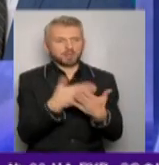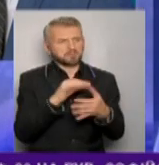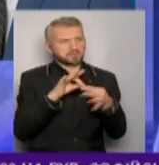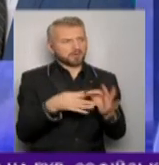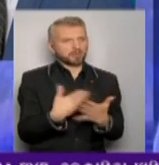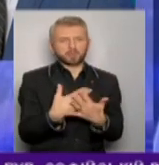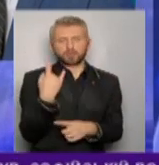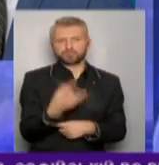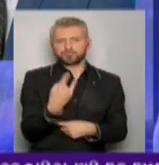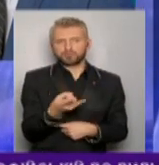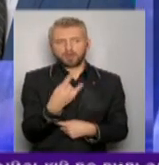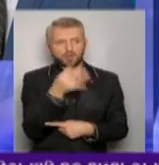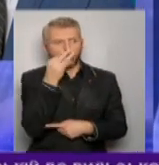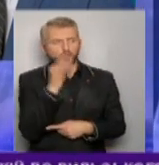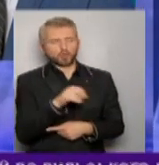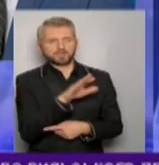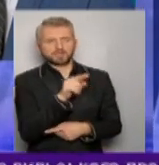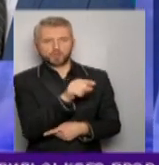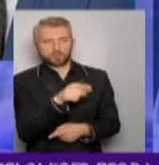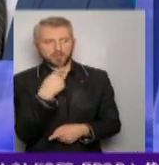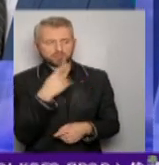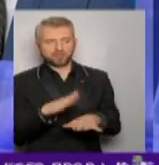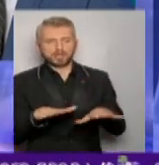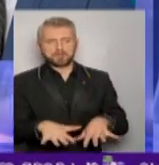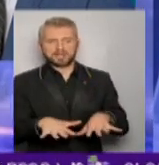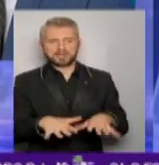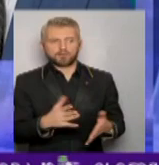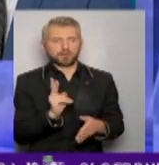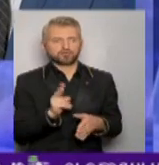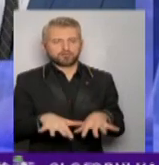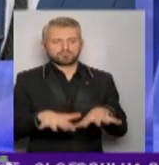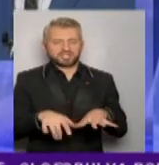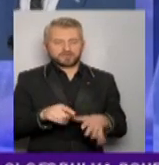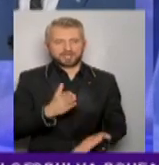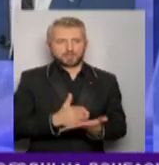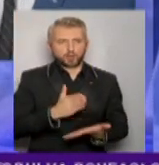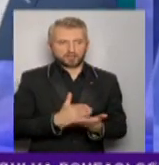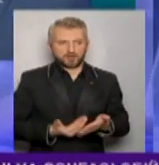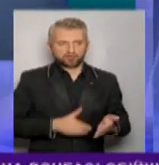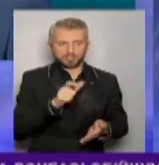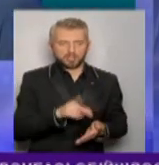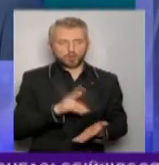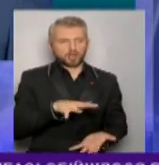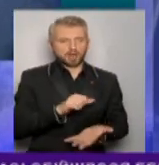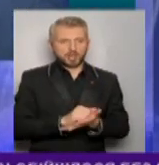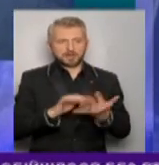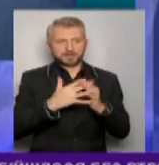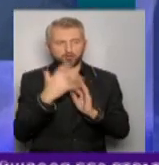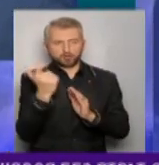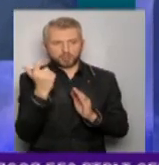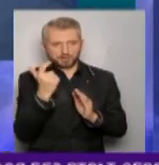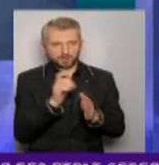що досвід Європи каже, тільки місцевий, що в місцевості в цій знаходиться житель, який займається